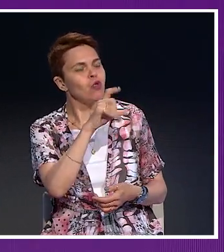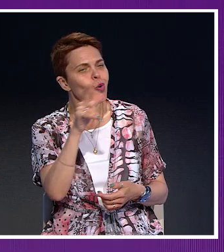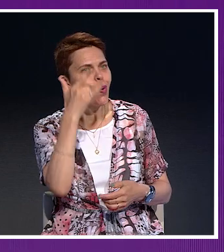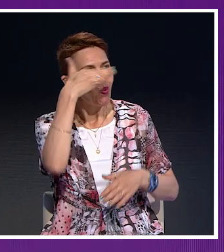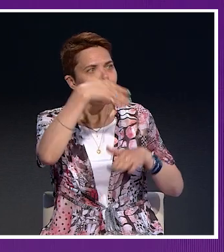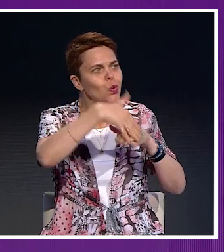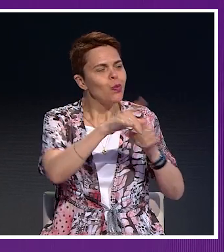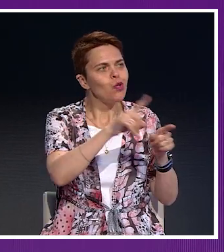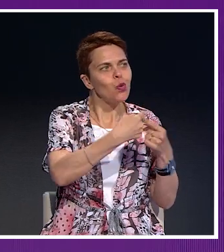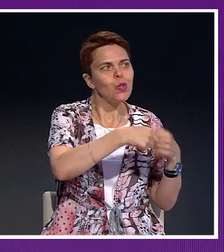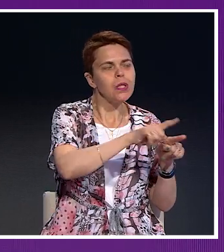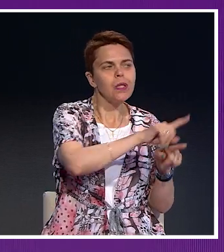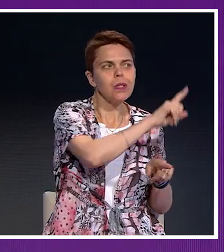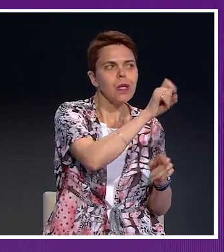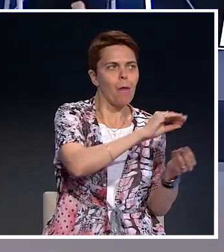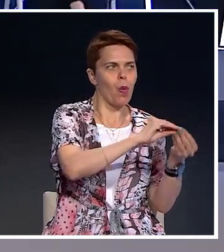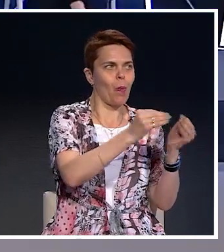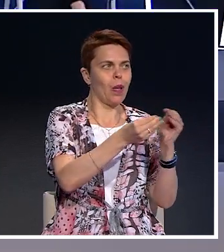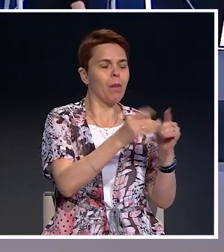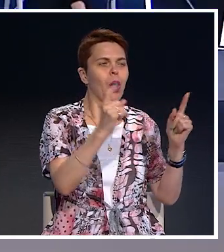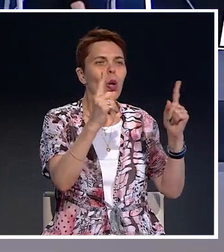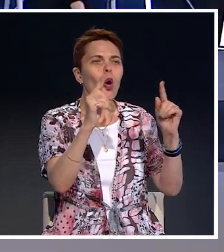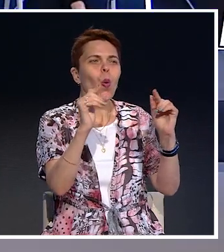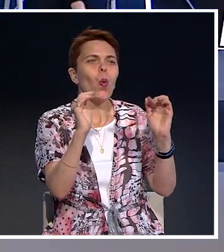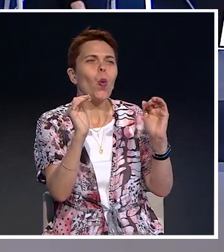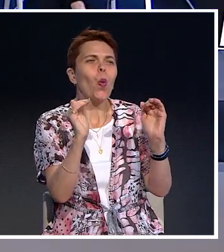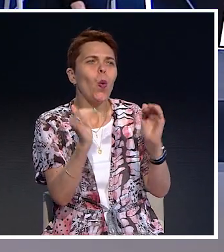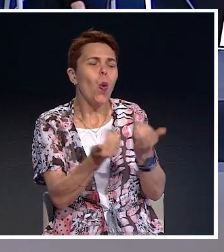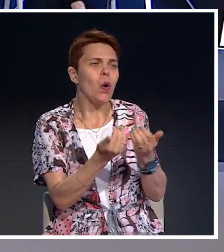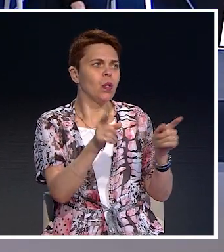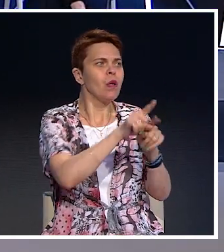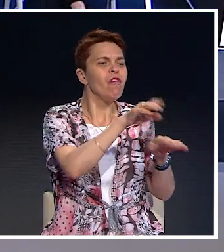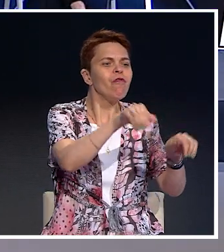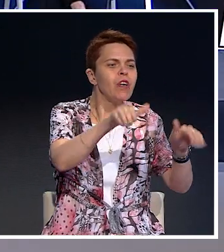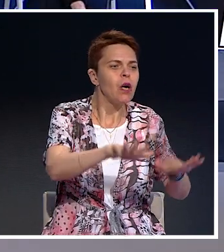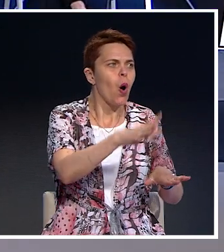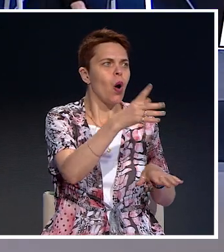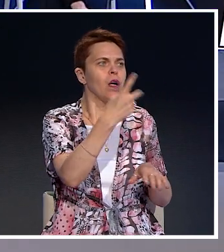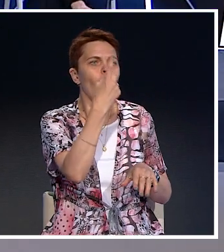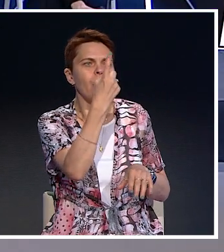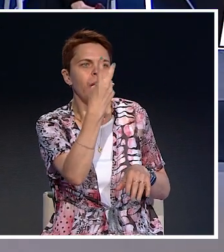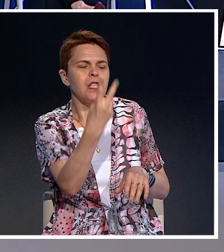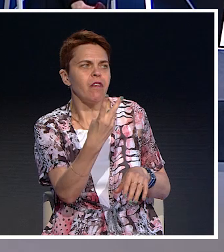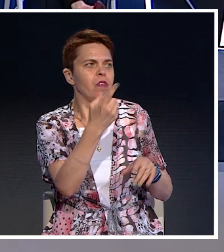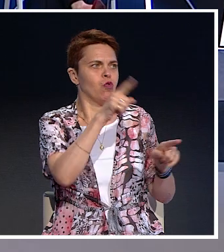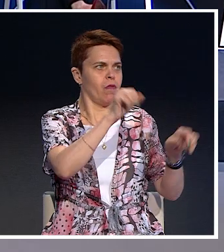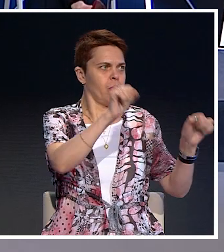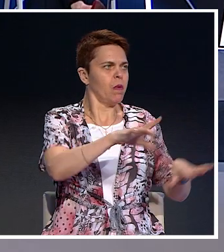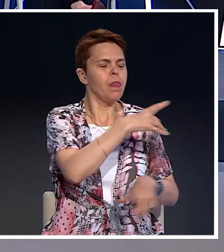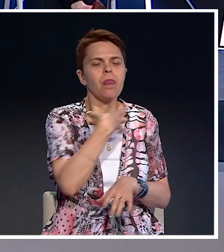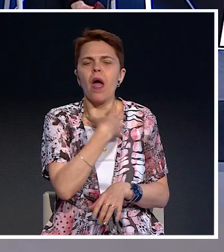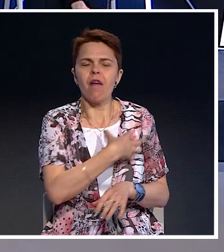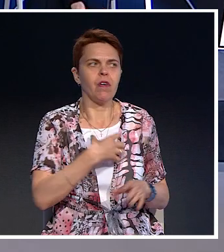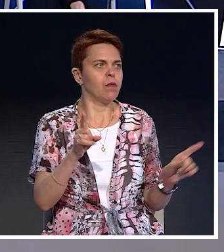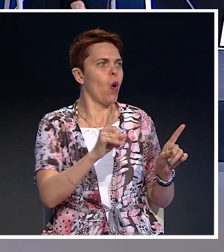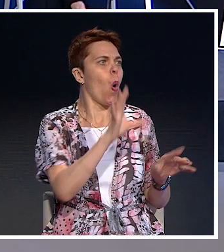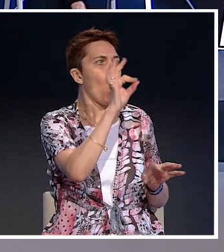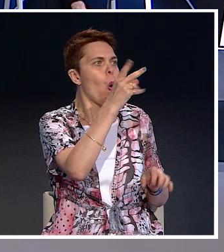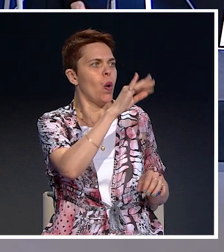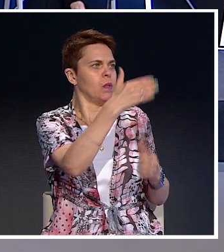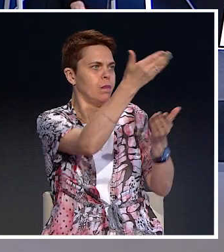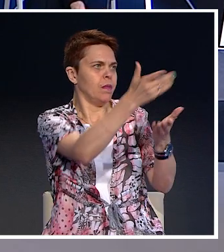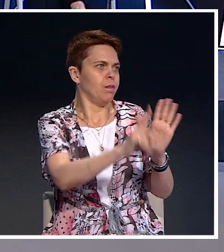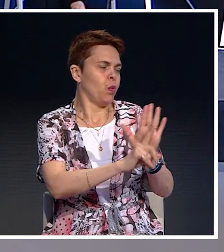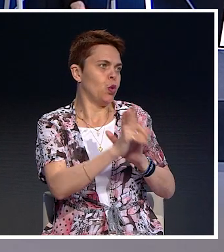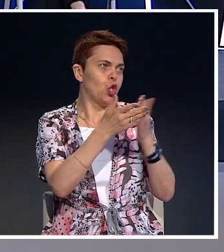розуміння, що це за проблеми, і коротко, як можливо їхнє вирішення? Одна-дві проблеми, яку ви вважаєте найважливішою. Олю, я би